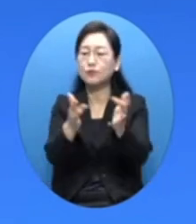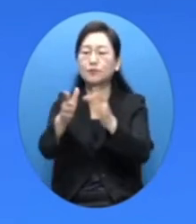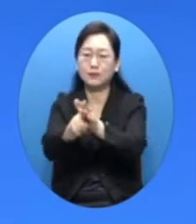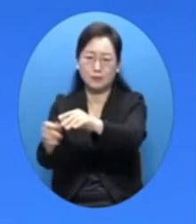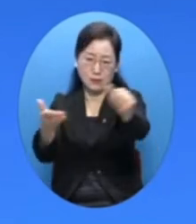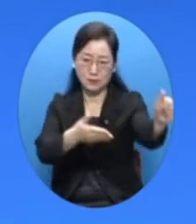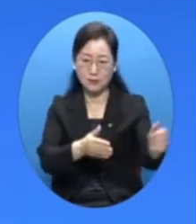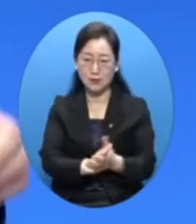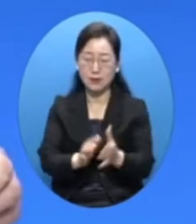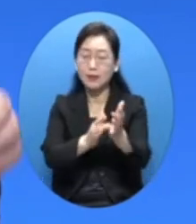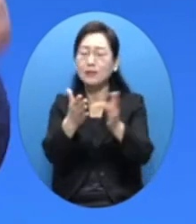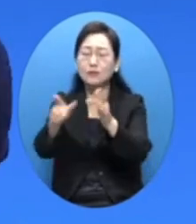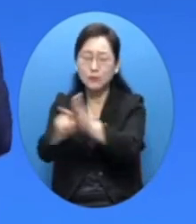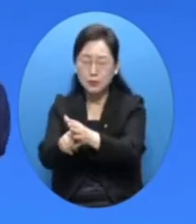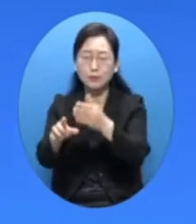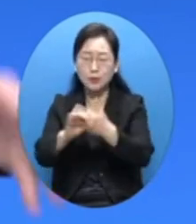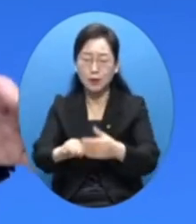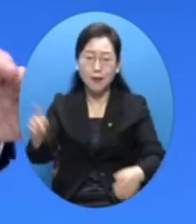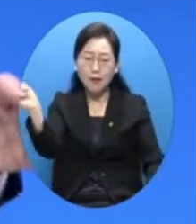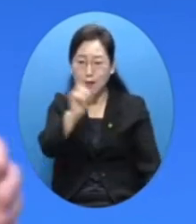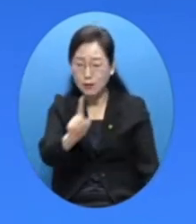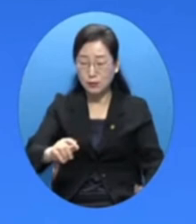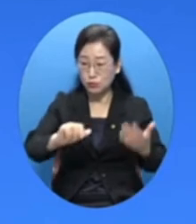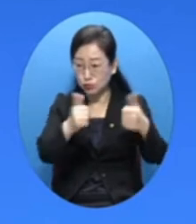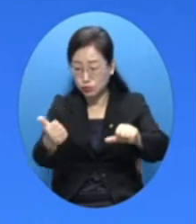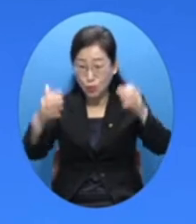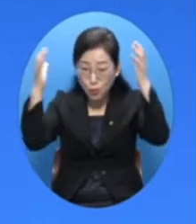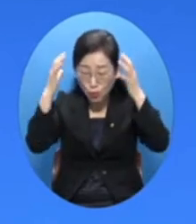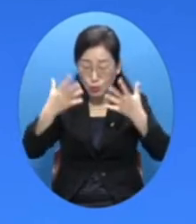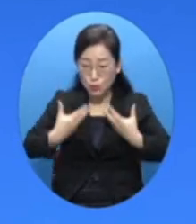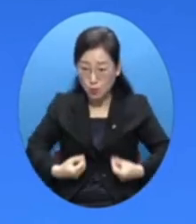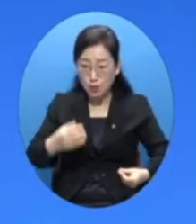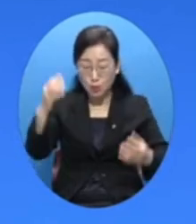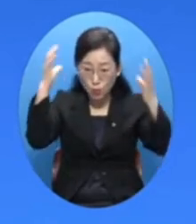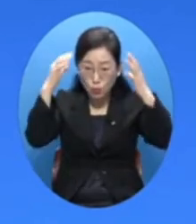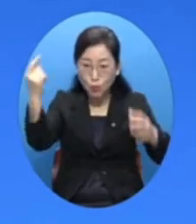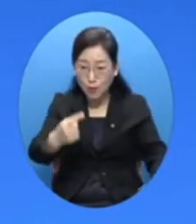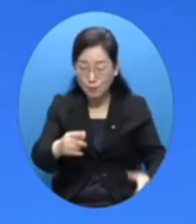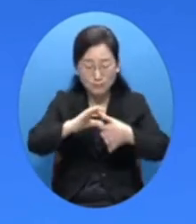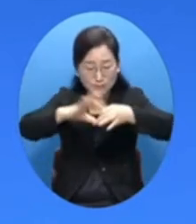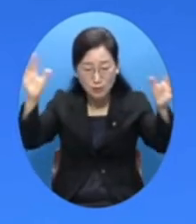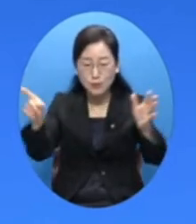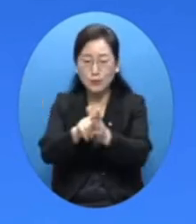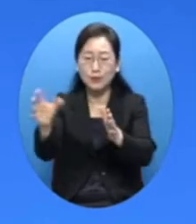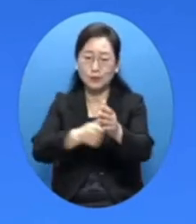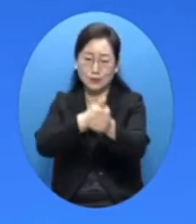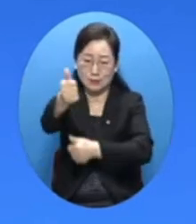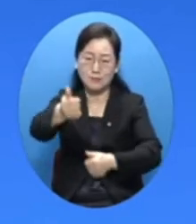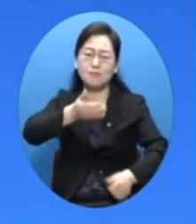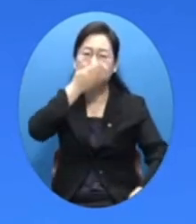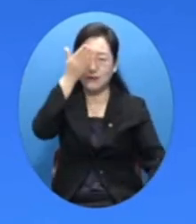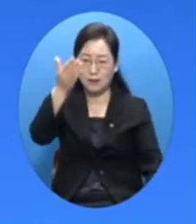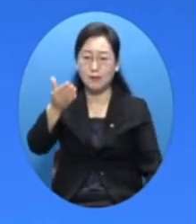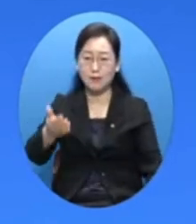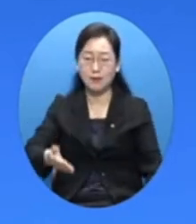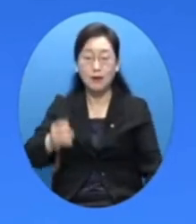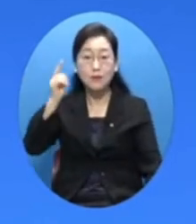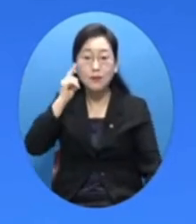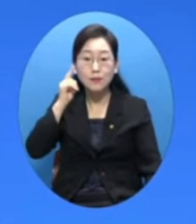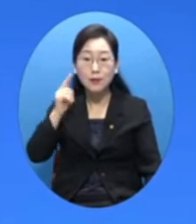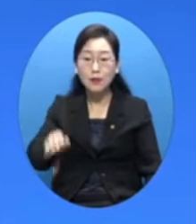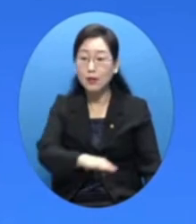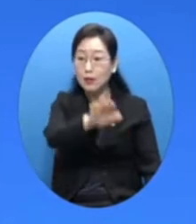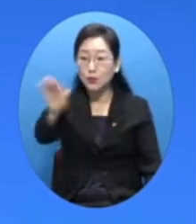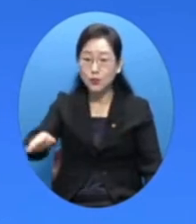됩니다. 예수를 믿으면 어떤 죽음의 고통도 절망의 고통도 우리가 믿음으로 이길 수 있게 되는 것입니다. 왜냐하면